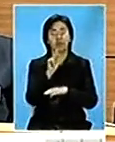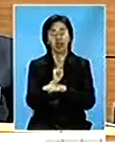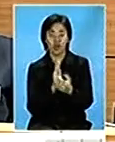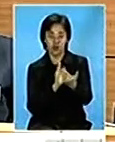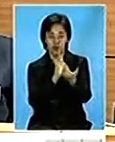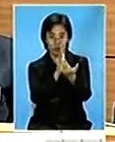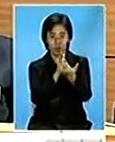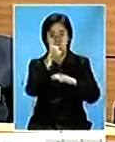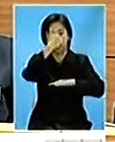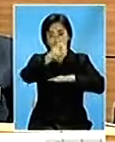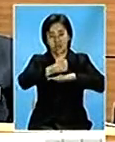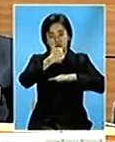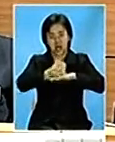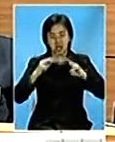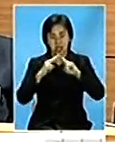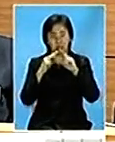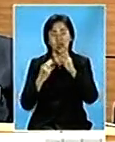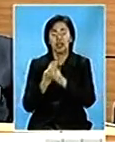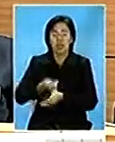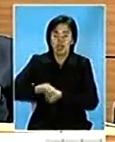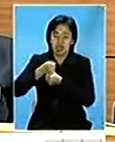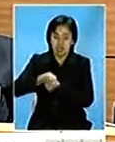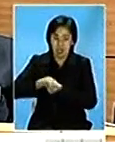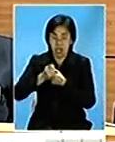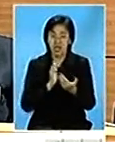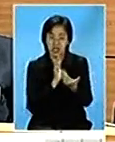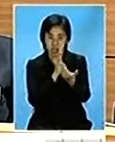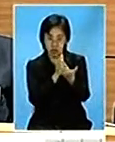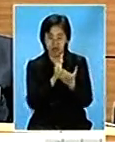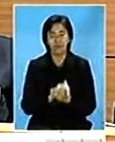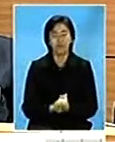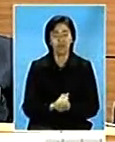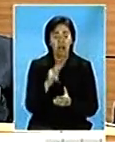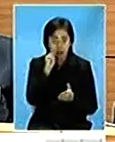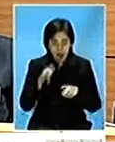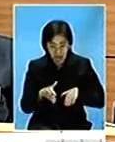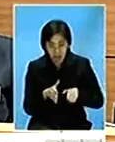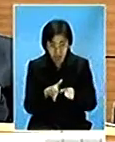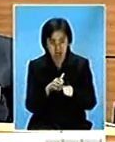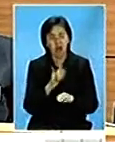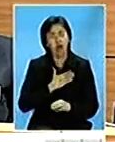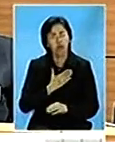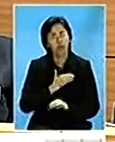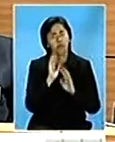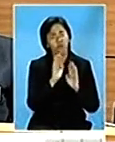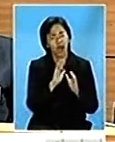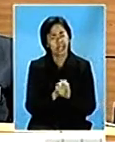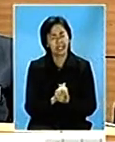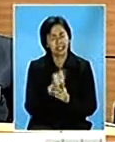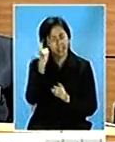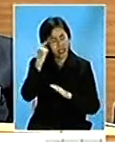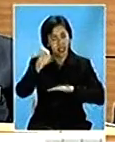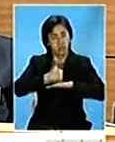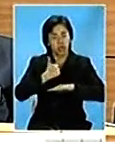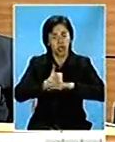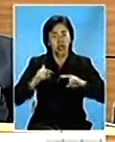ไปถึงท่านรัฐมนตรีว่าการกระทรวงเกษตรความจริงลำน้ำสายนี้ผมก็ต้องฝากไปถึงรัฐมนตรีท่